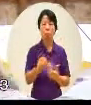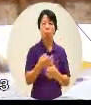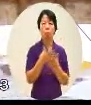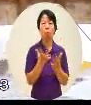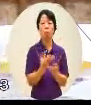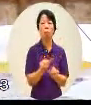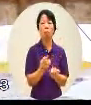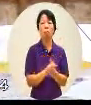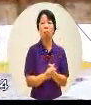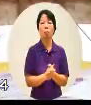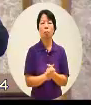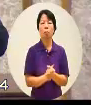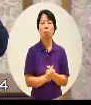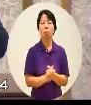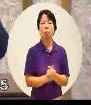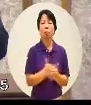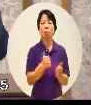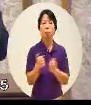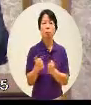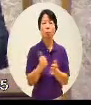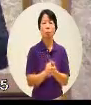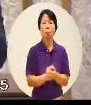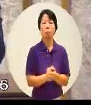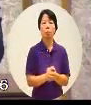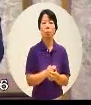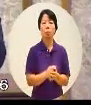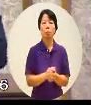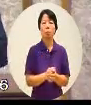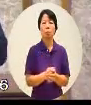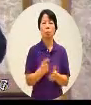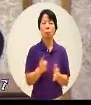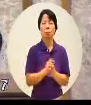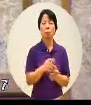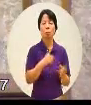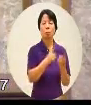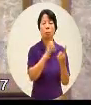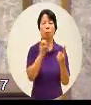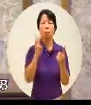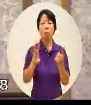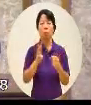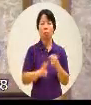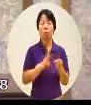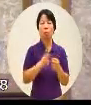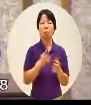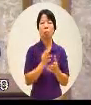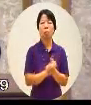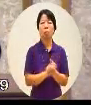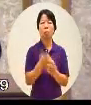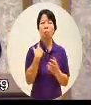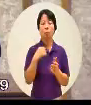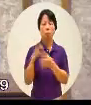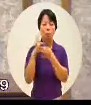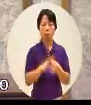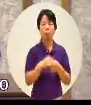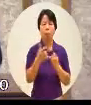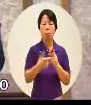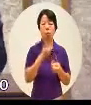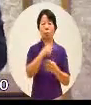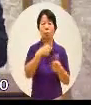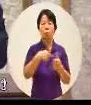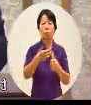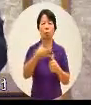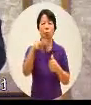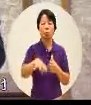公去变化这医生， 谢谢议长，谢谢黄议员哦。那这个部分当然103年我们还持续的在跟教育部确